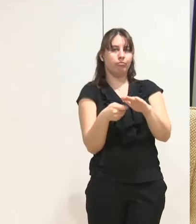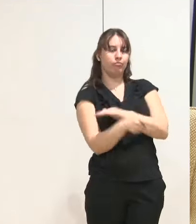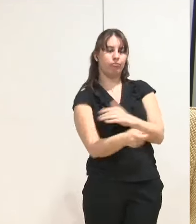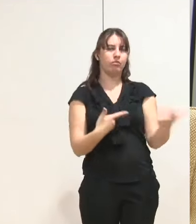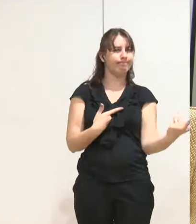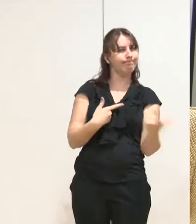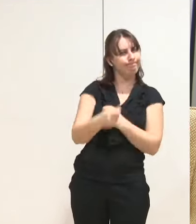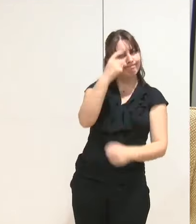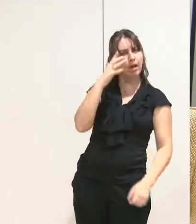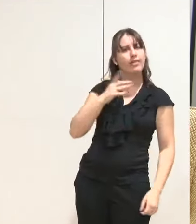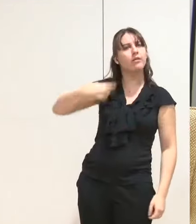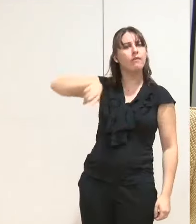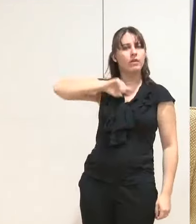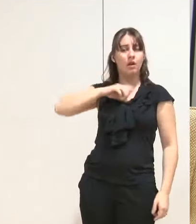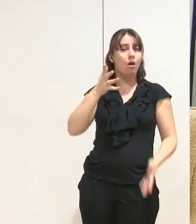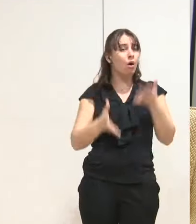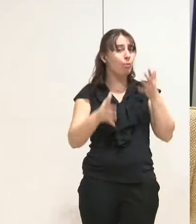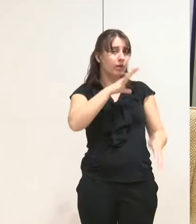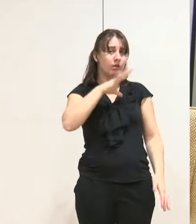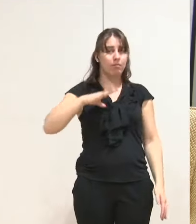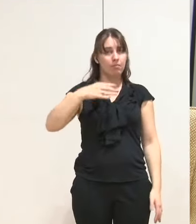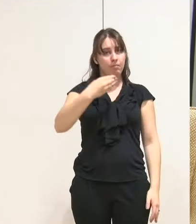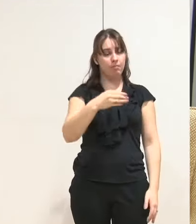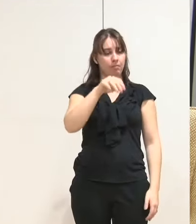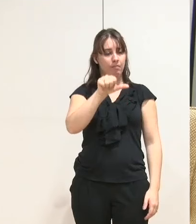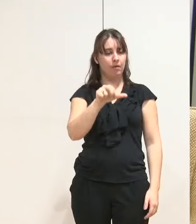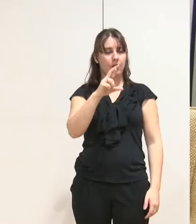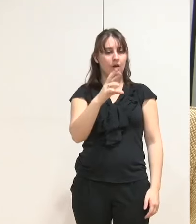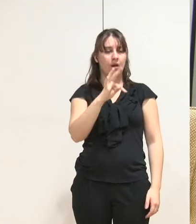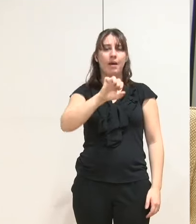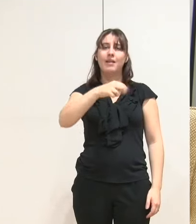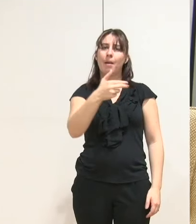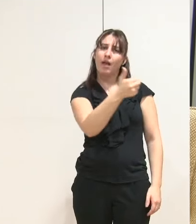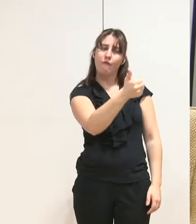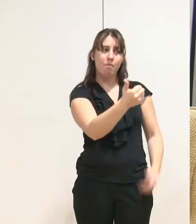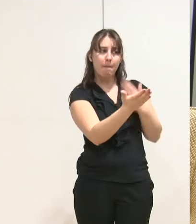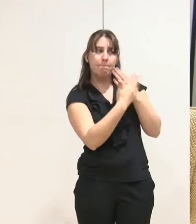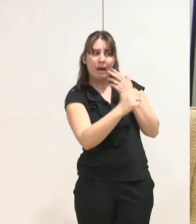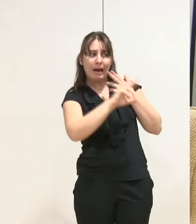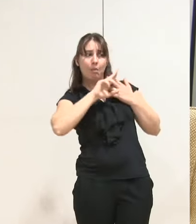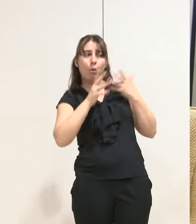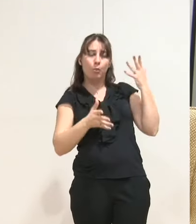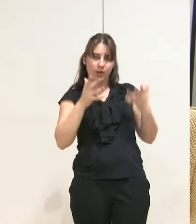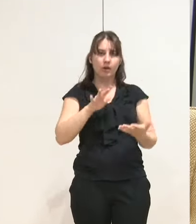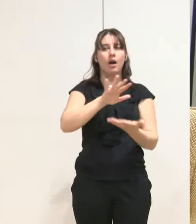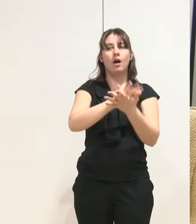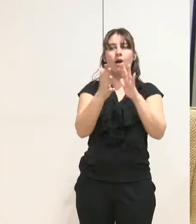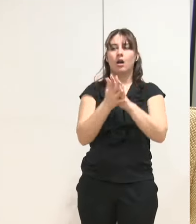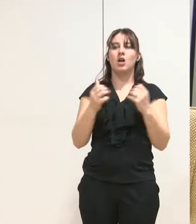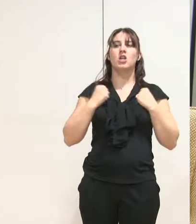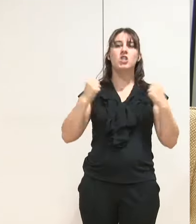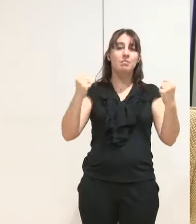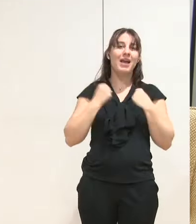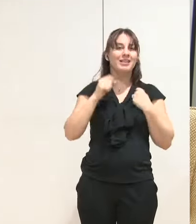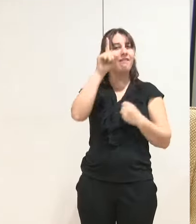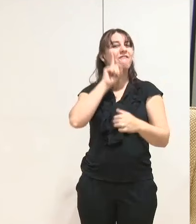là peut-être que madame Martin vous vous nous répondrez sans doute derrière je peux parler ainsi de la l'association gymnastique au